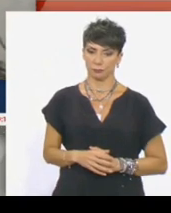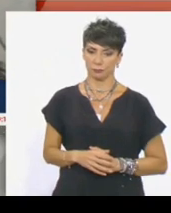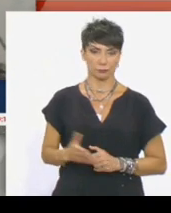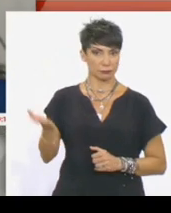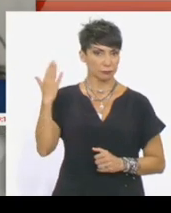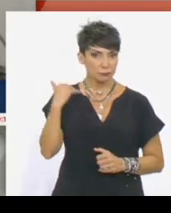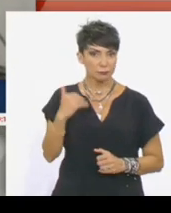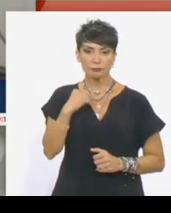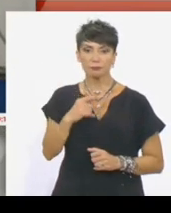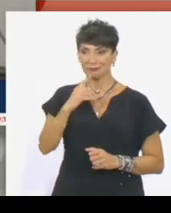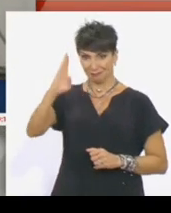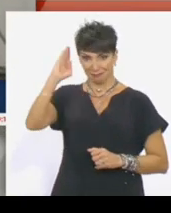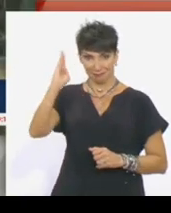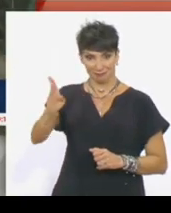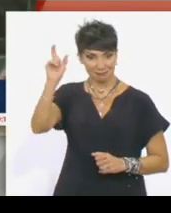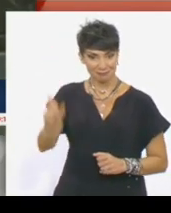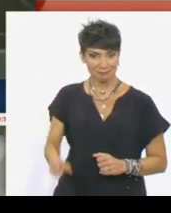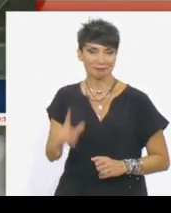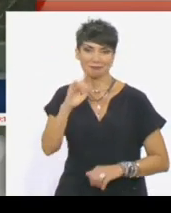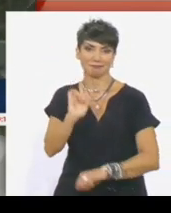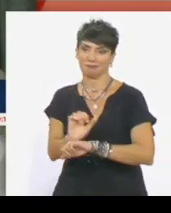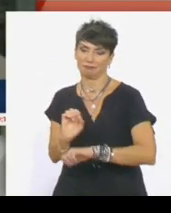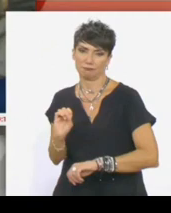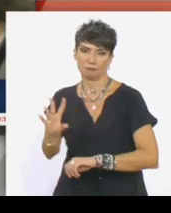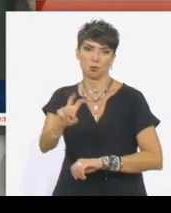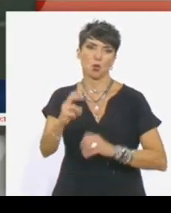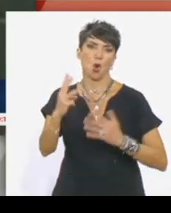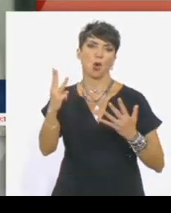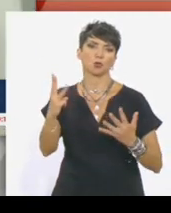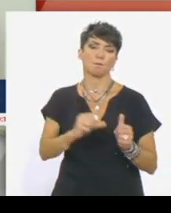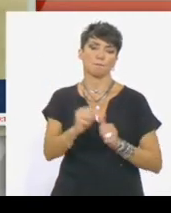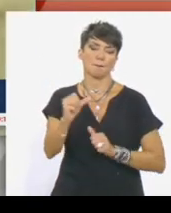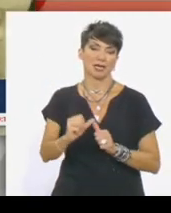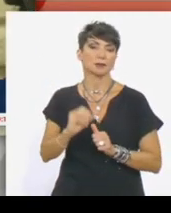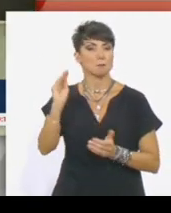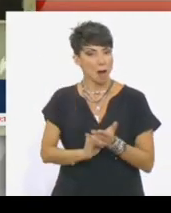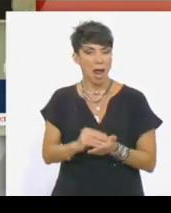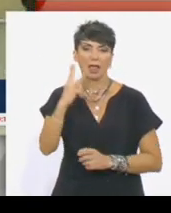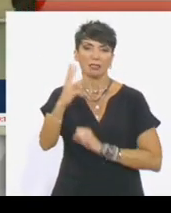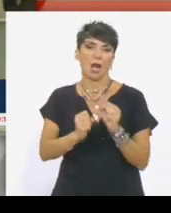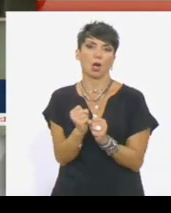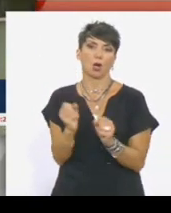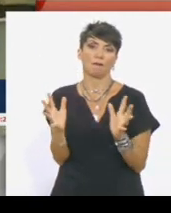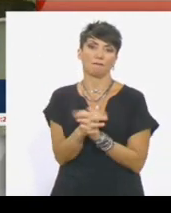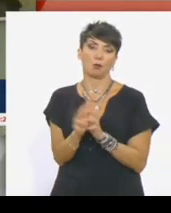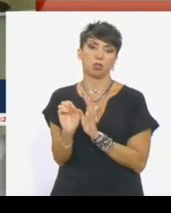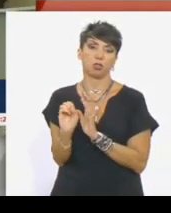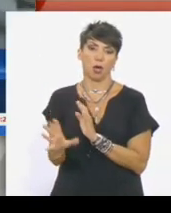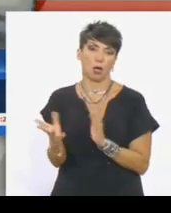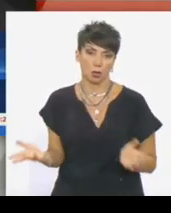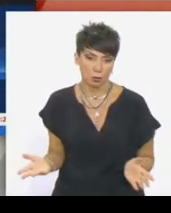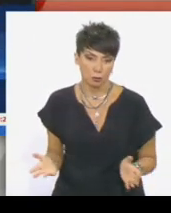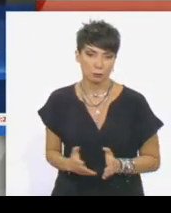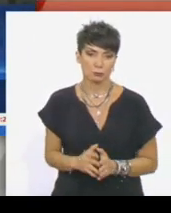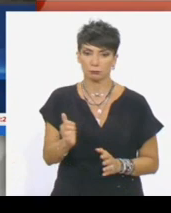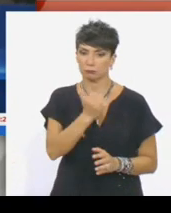Τότε είχε επιβληθεί στο νεαρό καλλιτέχνη ποινή φυλάκισης 28 μηνών με τριετή αναστολή από το τριμελές πλημελιωδικείο.